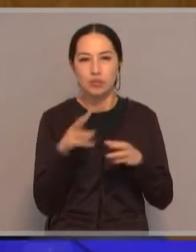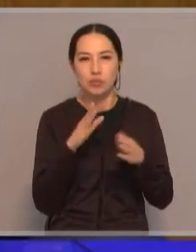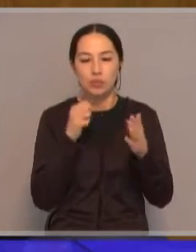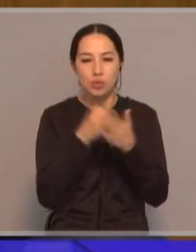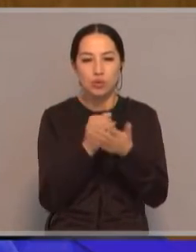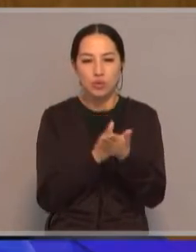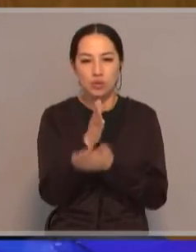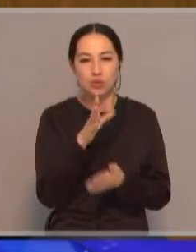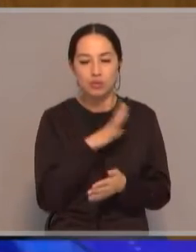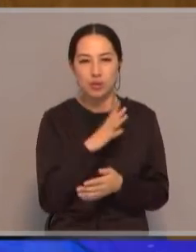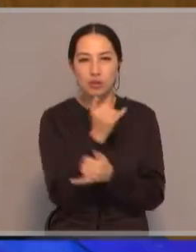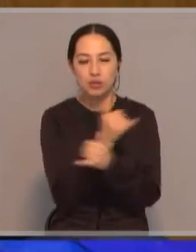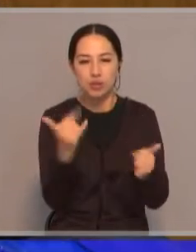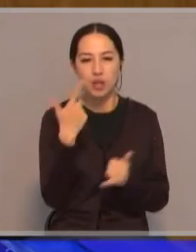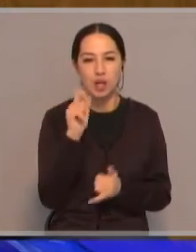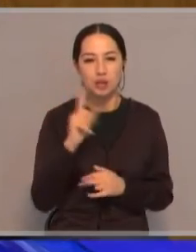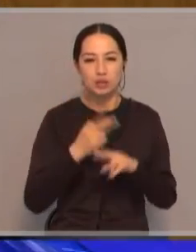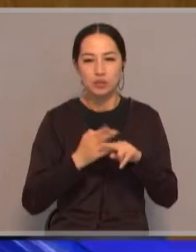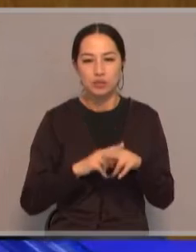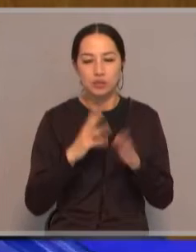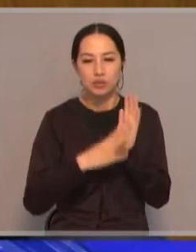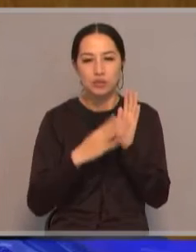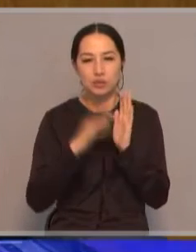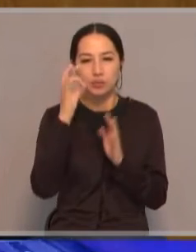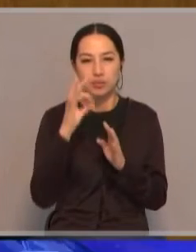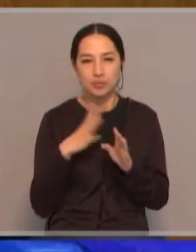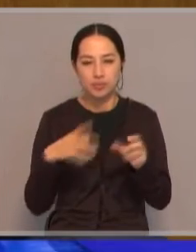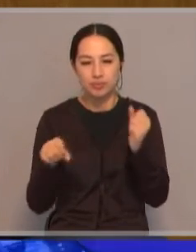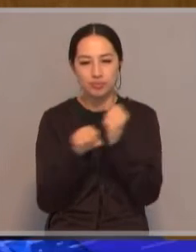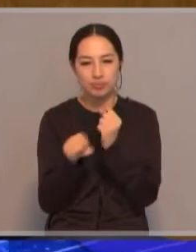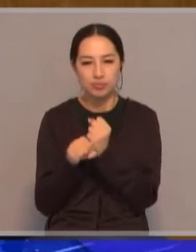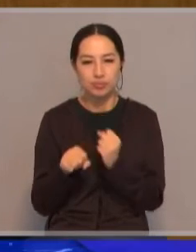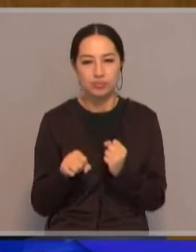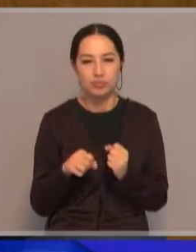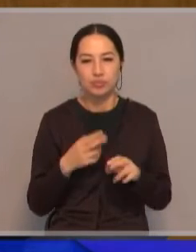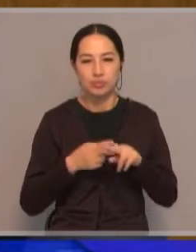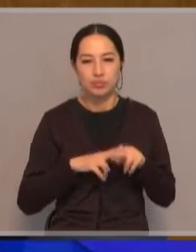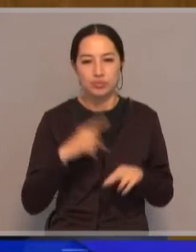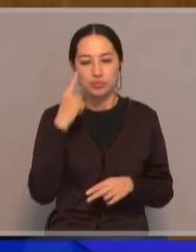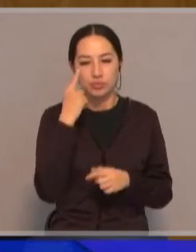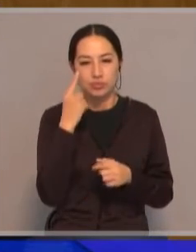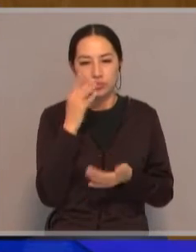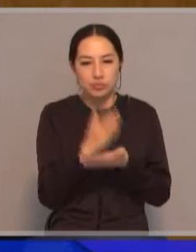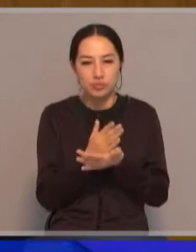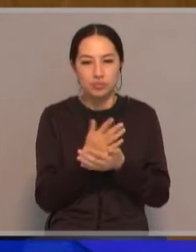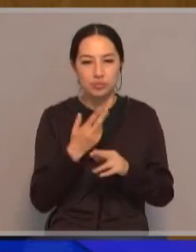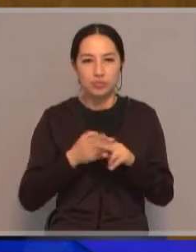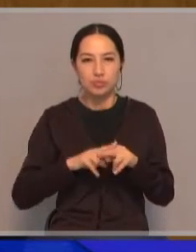барлыңіз. Қазберлысын 80 р tanks. Ө өзабы Қөз аладымыздатыр алған ерсе оғын